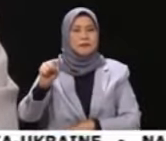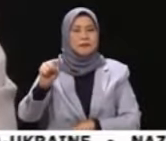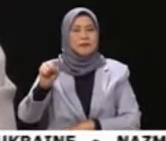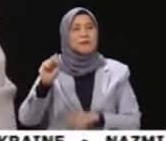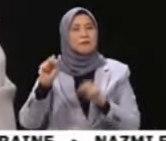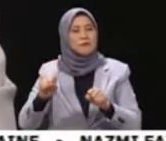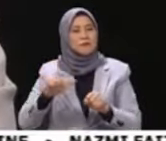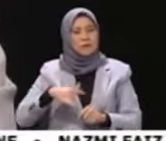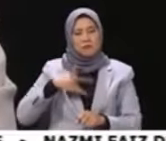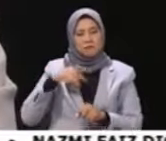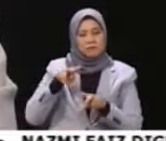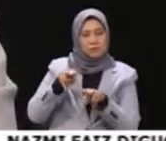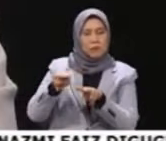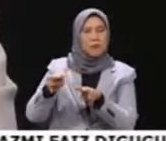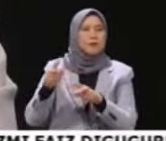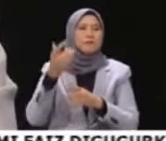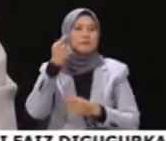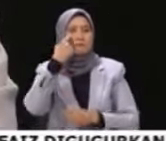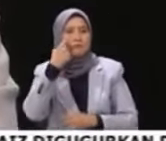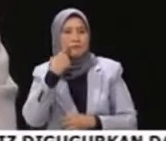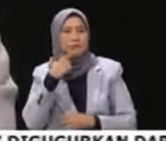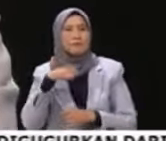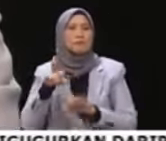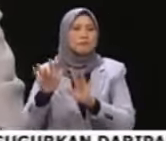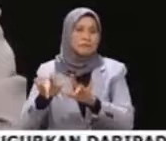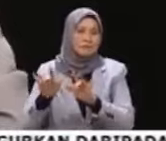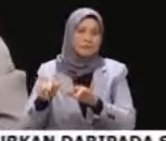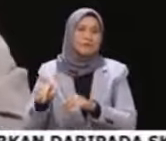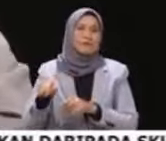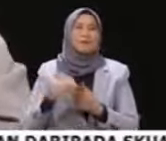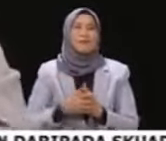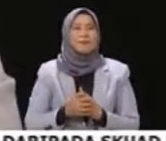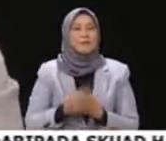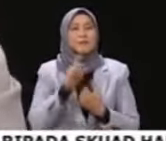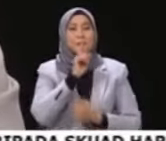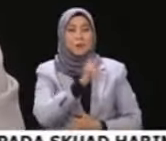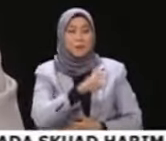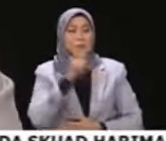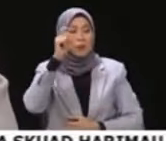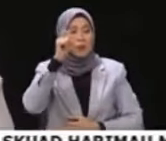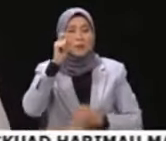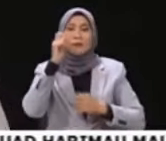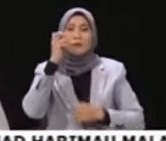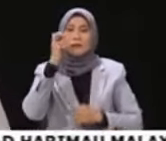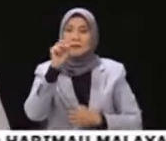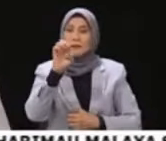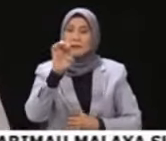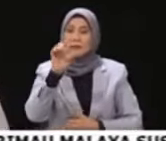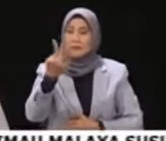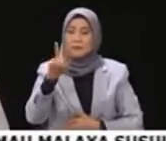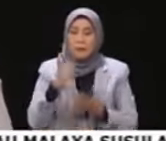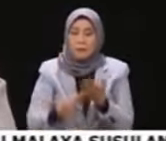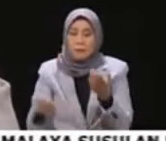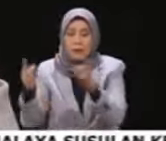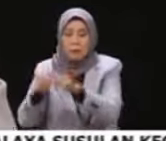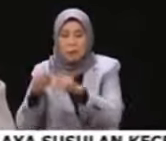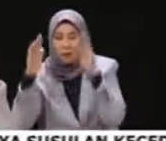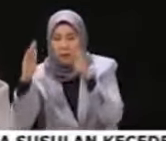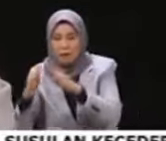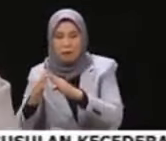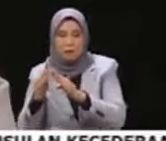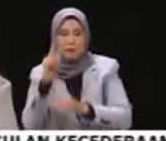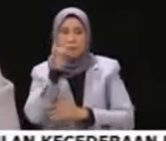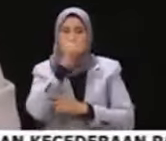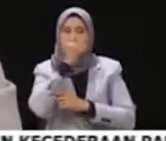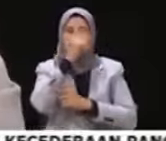dapat merasai penderitaan yang dialami oleh mereka. Sebenarnya, Tuan Syed, apa yang berlaku di Pahang lebih dahsyat daripada di Selangor